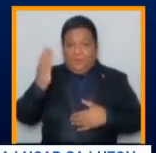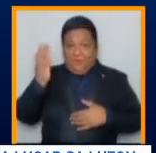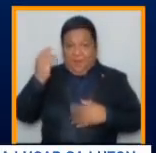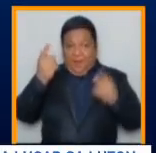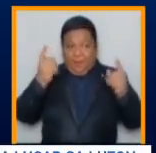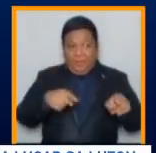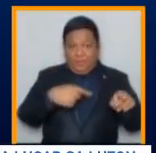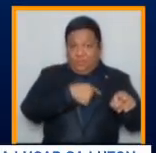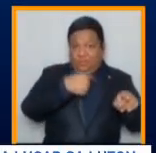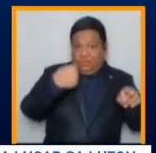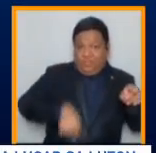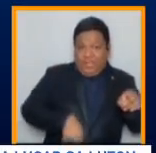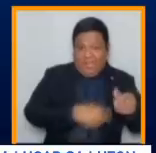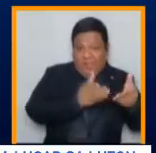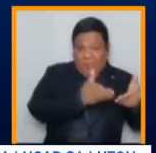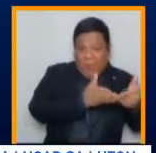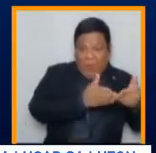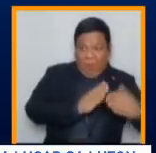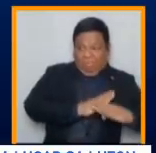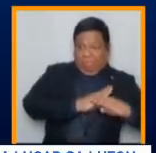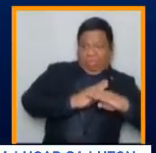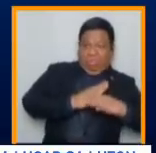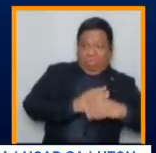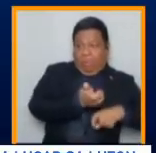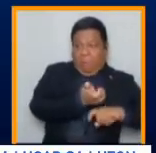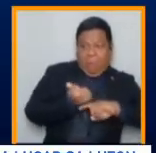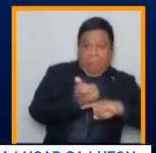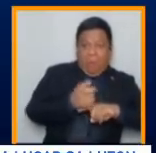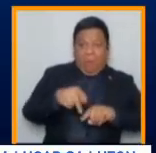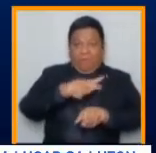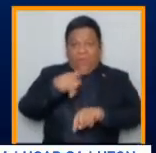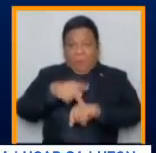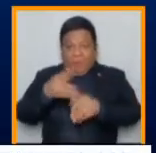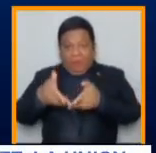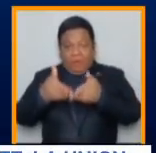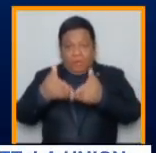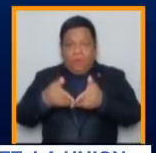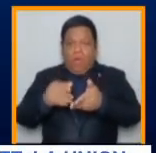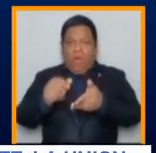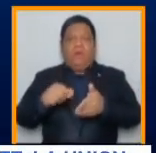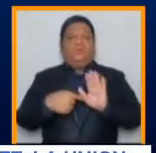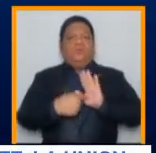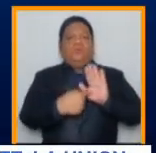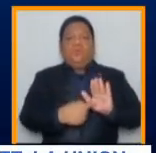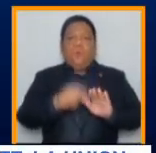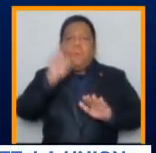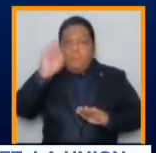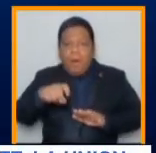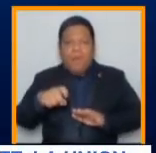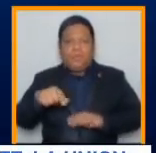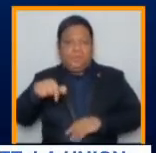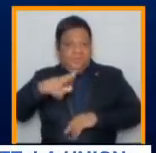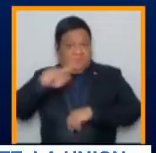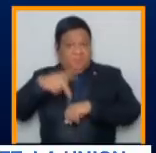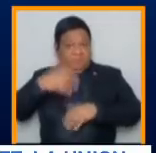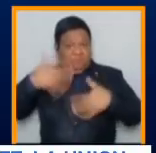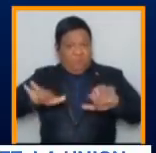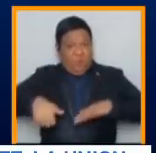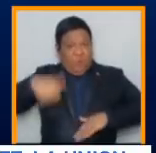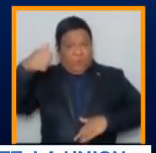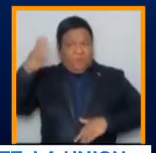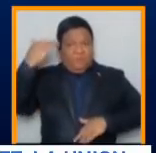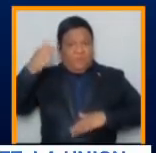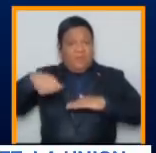ay nagpapakita na dapat igiit ng Pilipinas ang arbitral ruling na naipanalo nito laban sa China